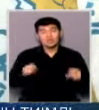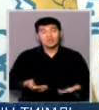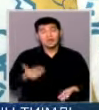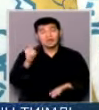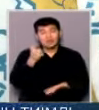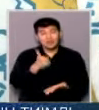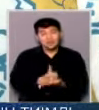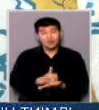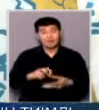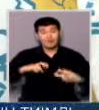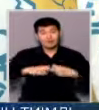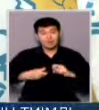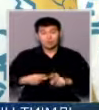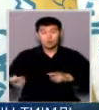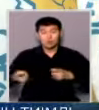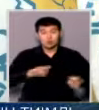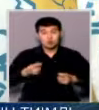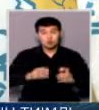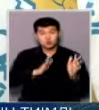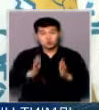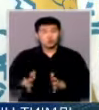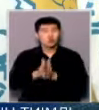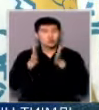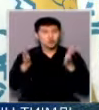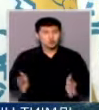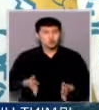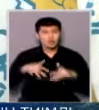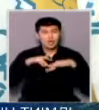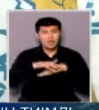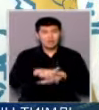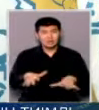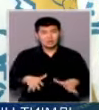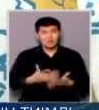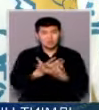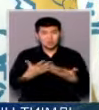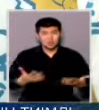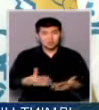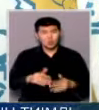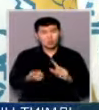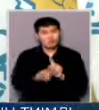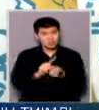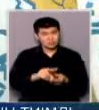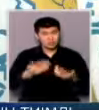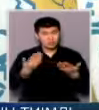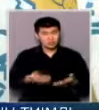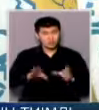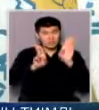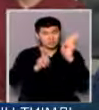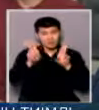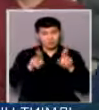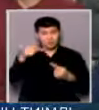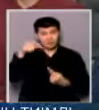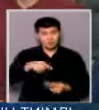Негізгі мәселе мына басқару жүйесіндегі үлкен, тереңдетілген, масштабты түрдегі өзгерістер осы кодекстің аясында